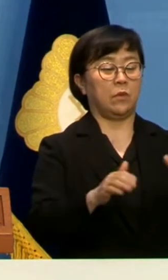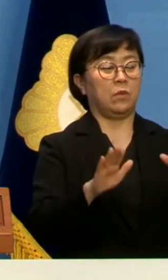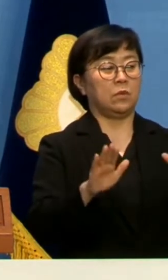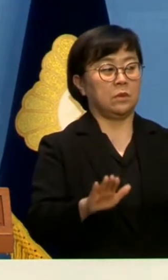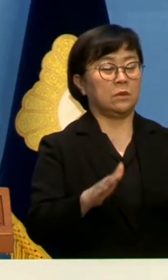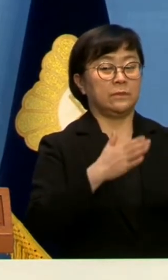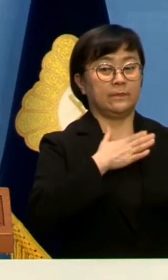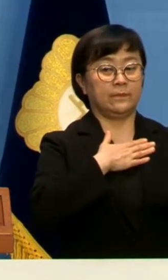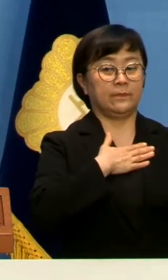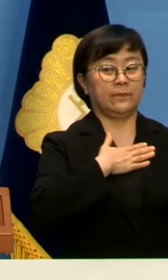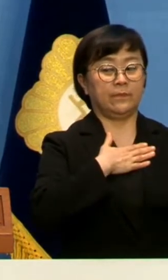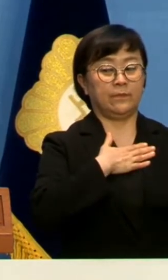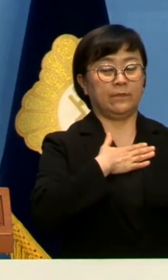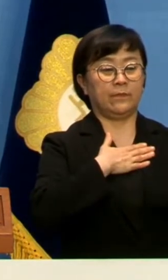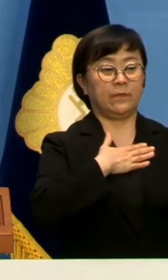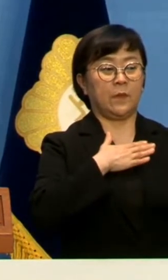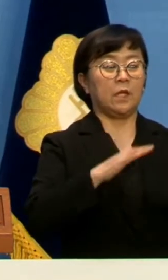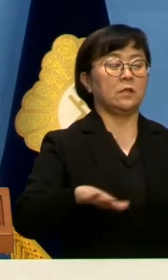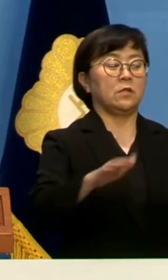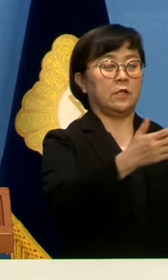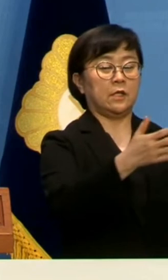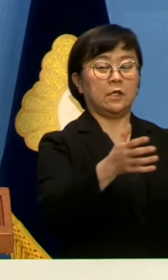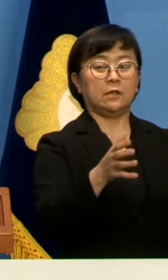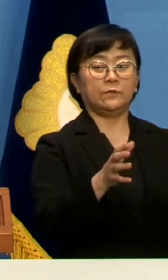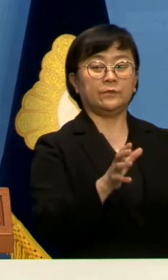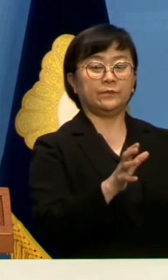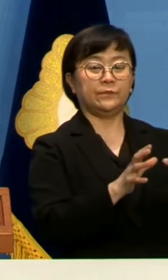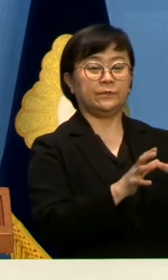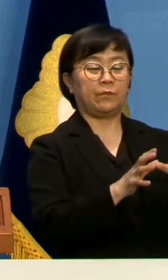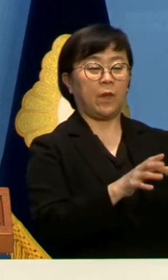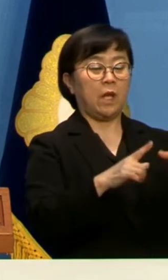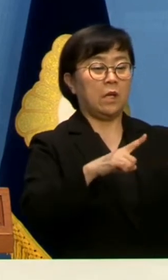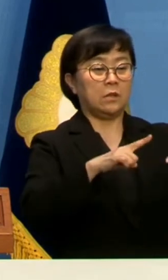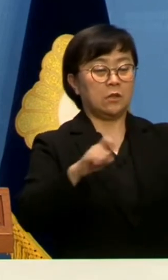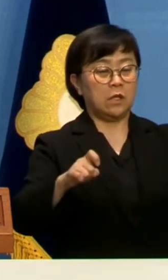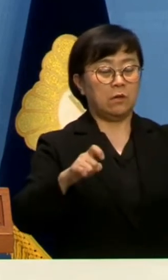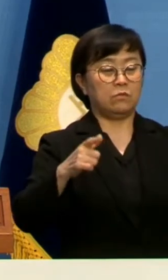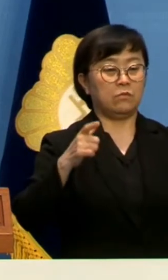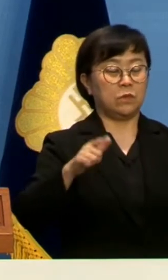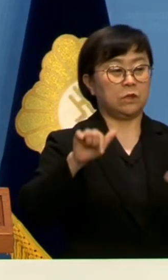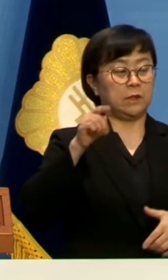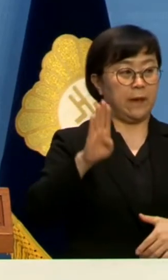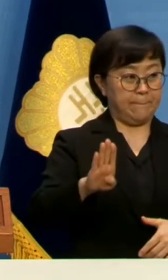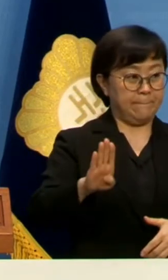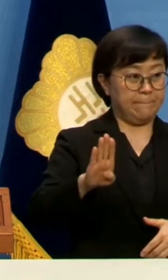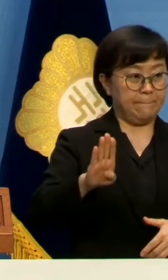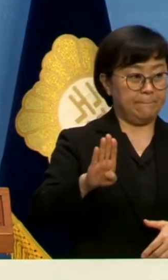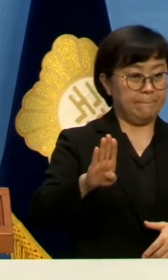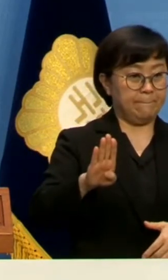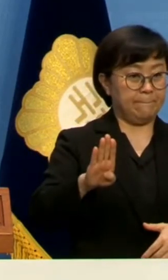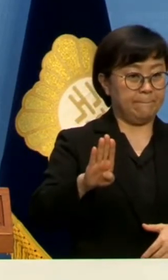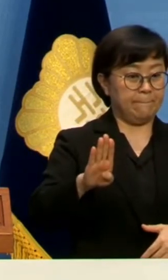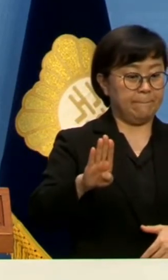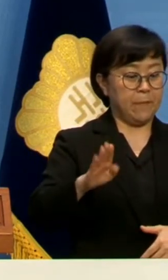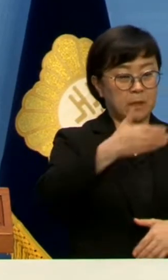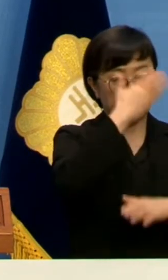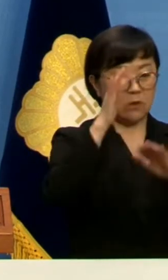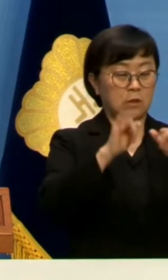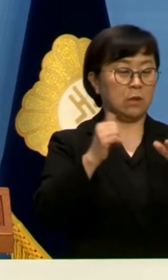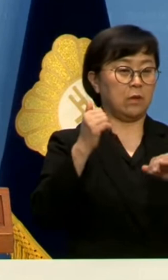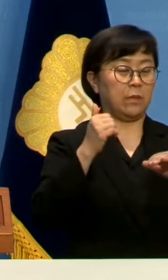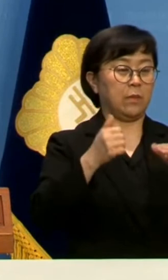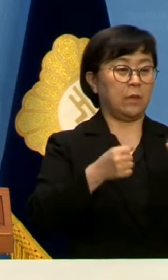오늘 저는 저희 당의 서대문 갑에서 이루어지고 있는 청년